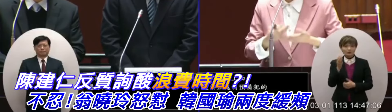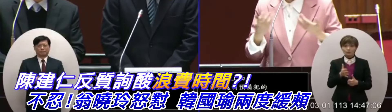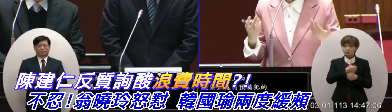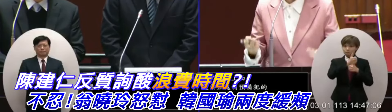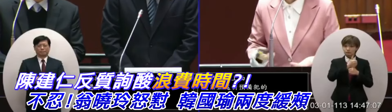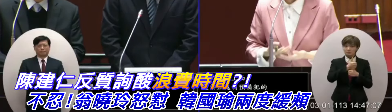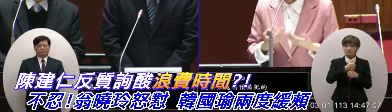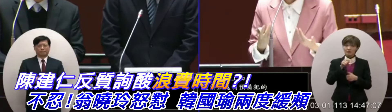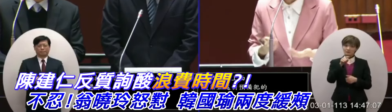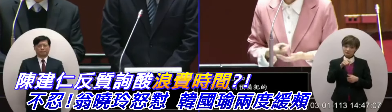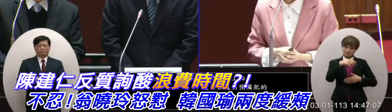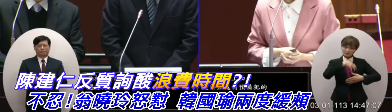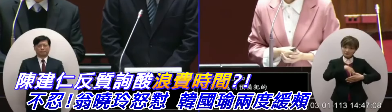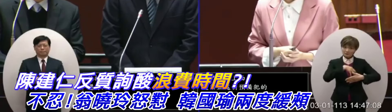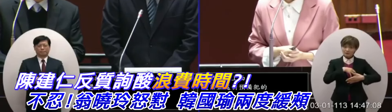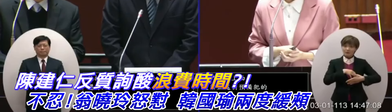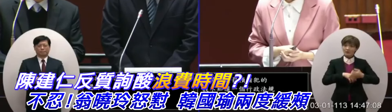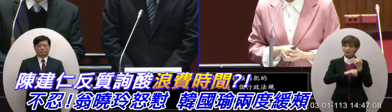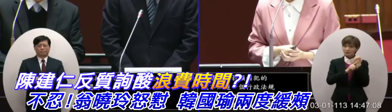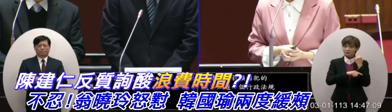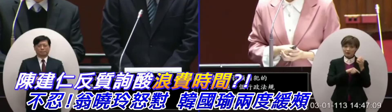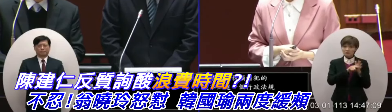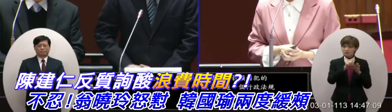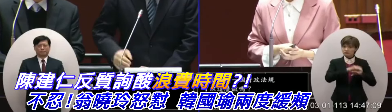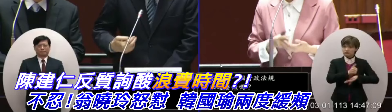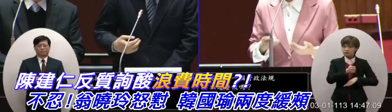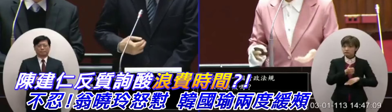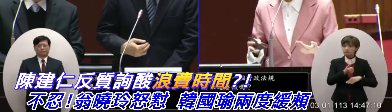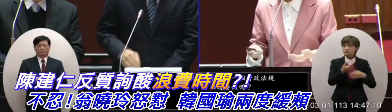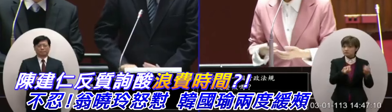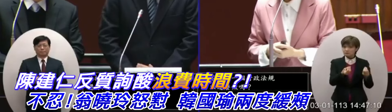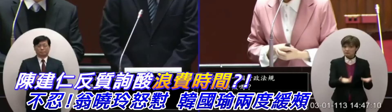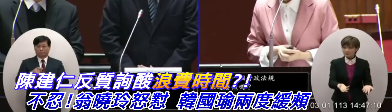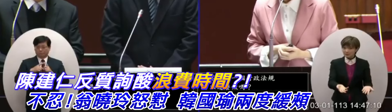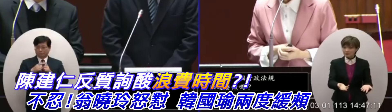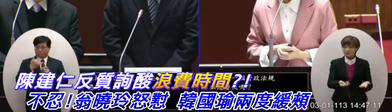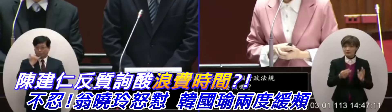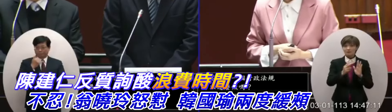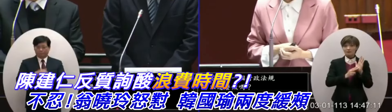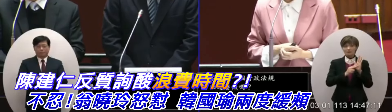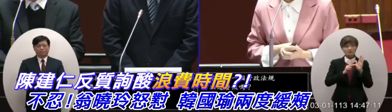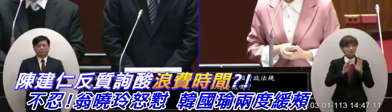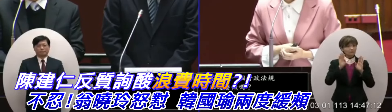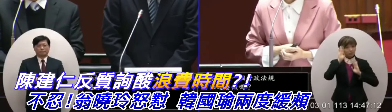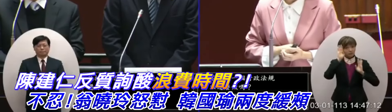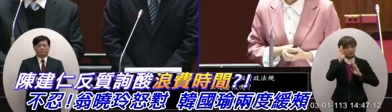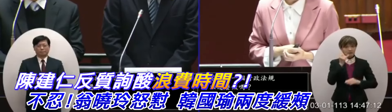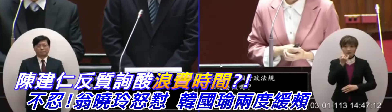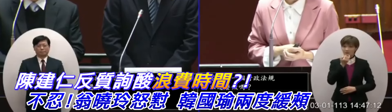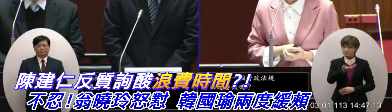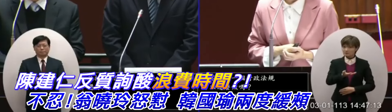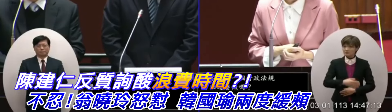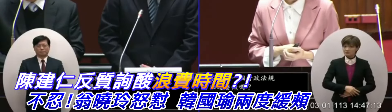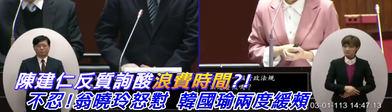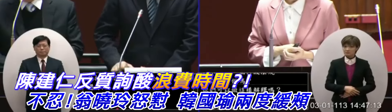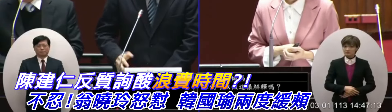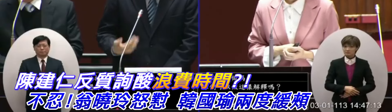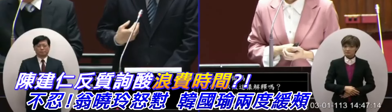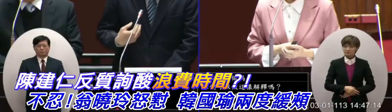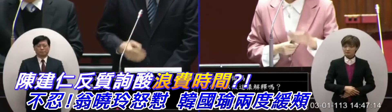不知道跟部长您这边做解释吗？ 可以回答。 这样子的有损害国家利益可以做这样解释